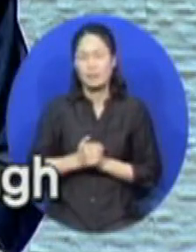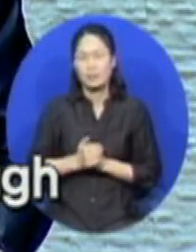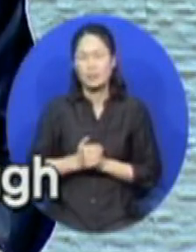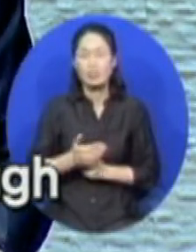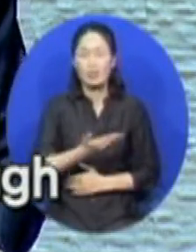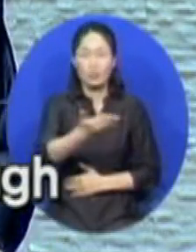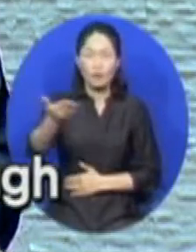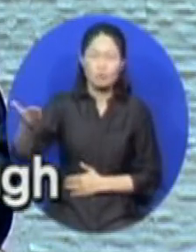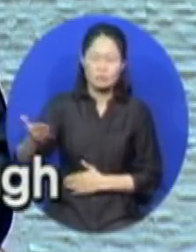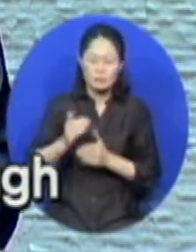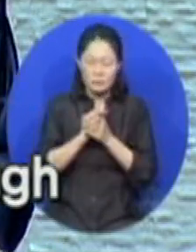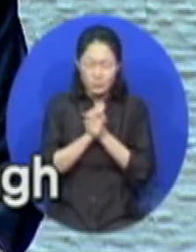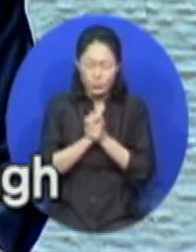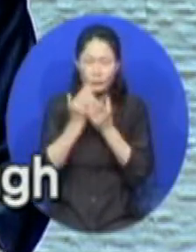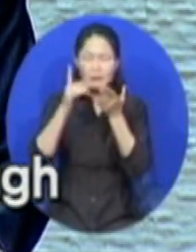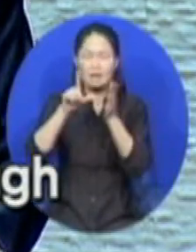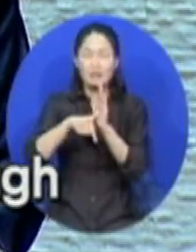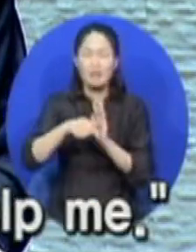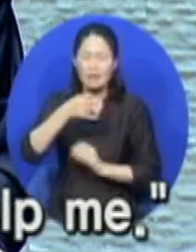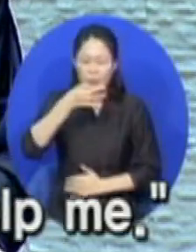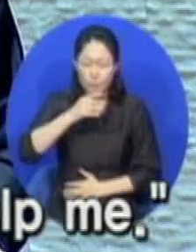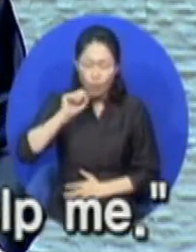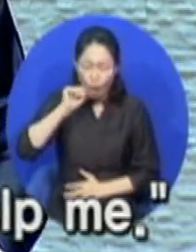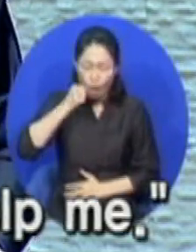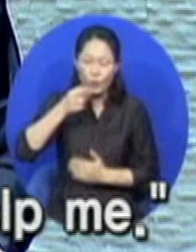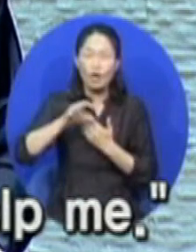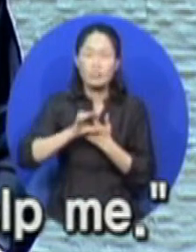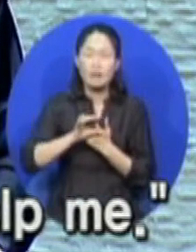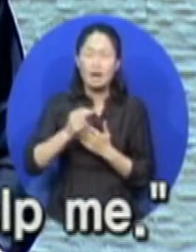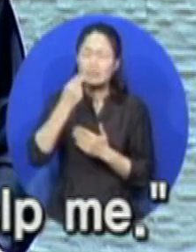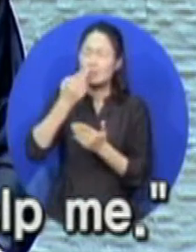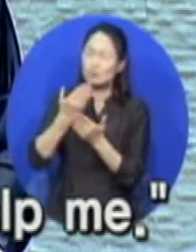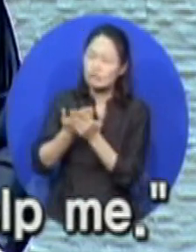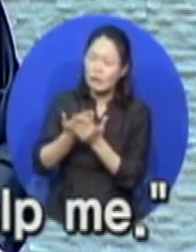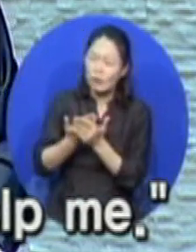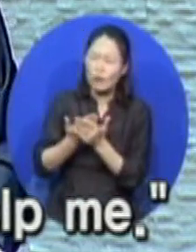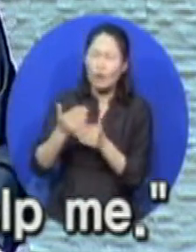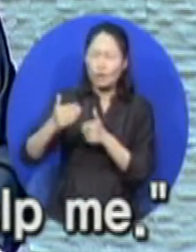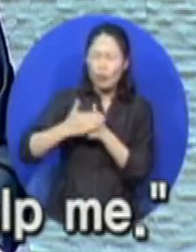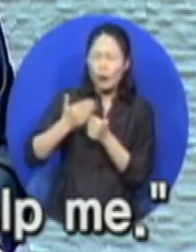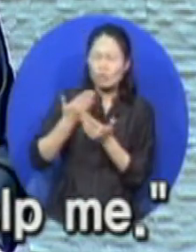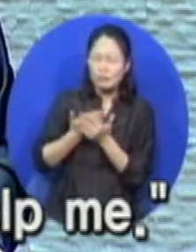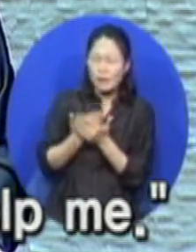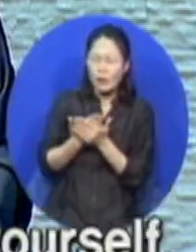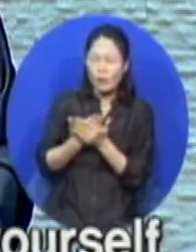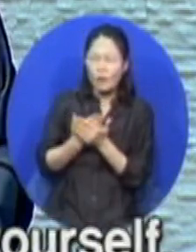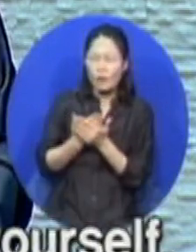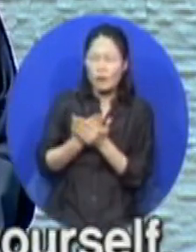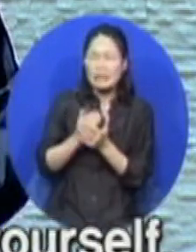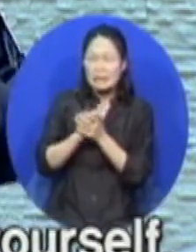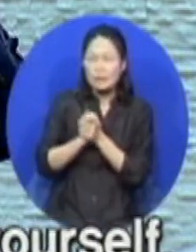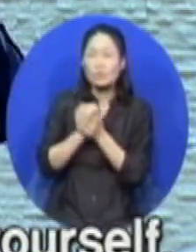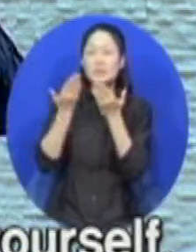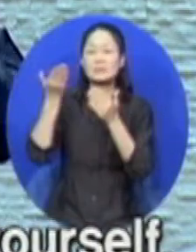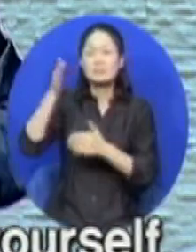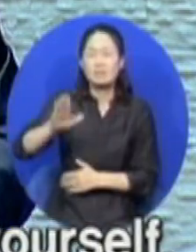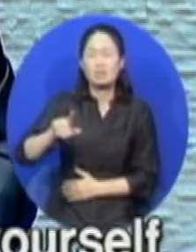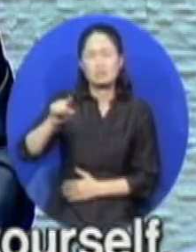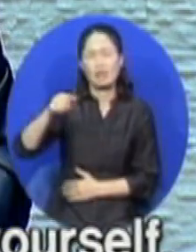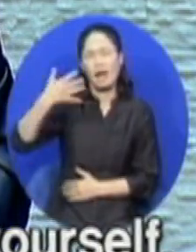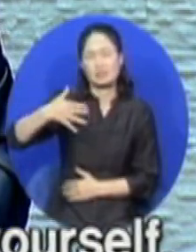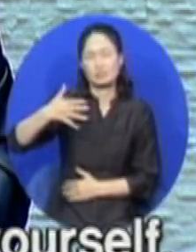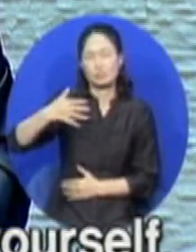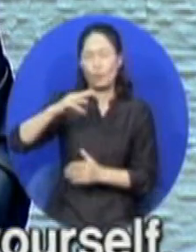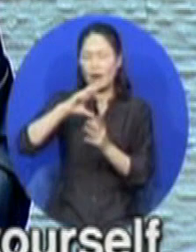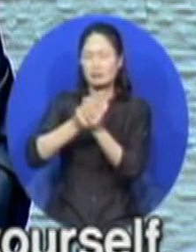성도 여러분 기도를 할 때 힘들고 어려우면 살려주세요 도와주세요 이런 지도가 나오지만 그건 아직까지 맡기는